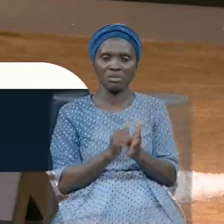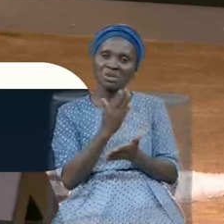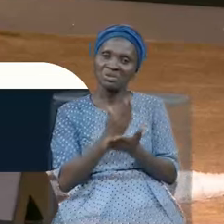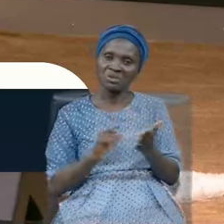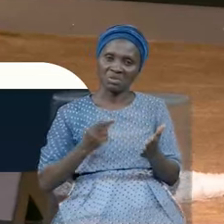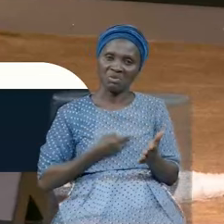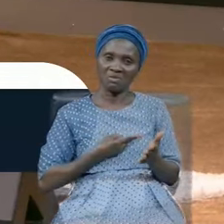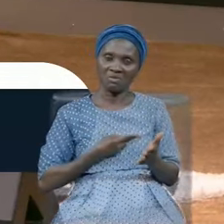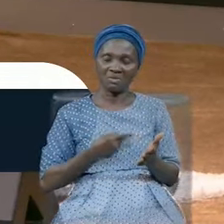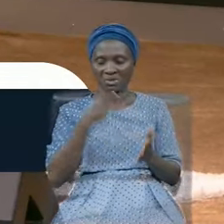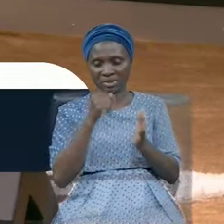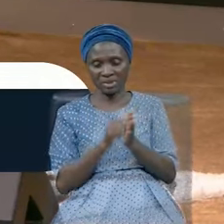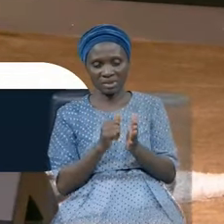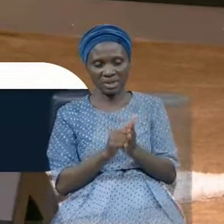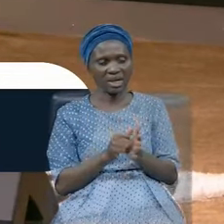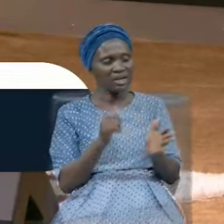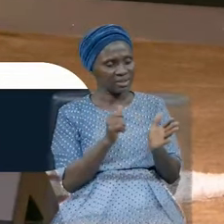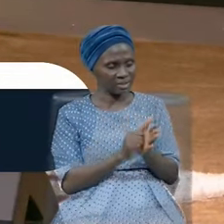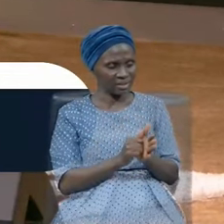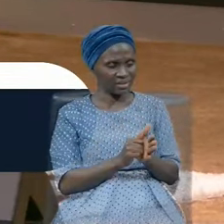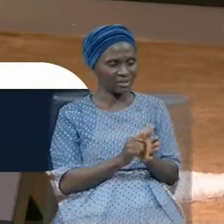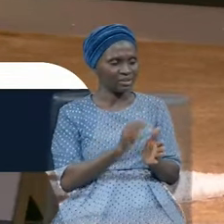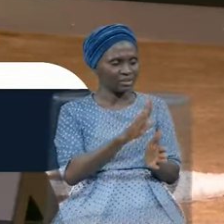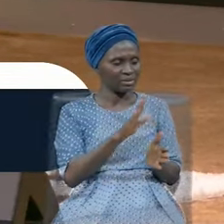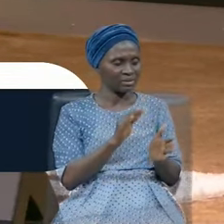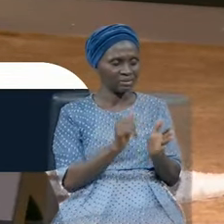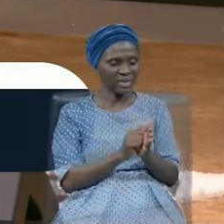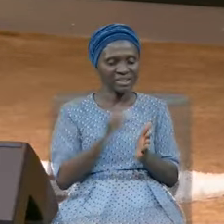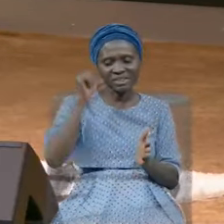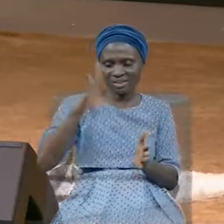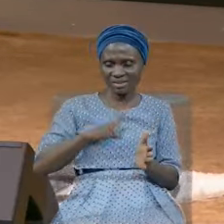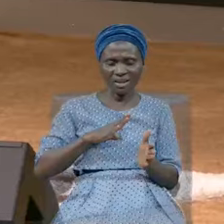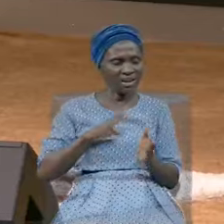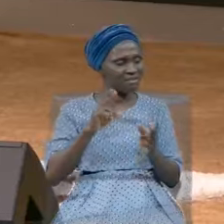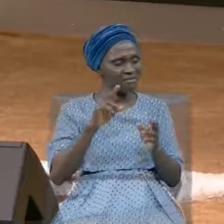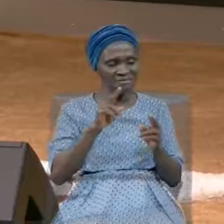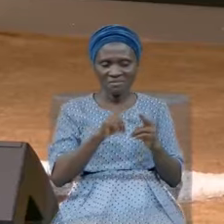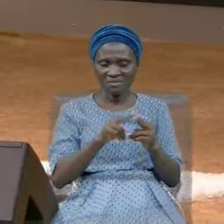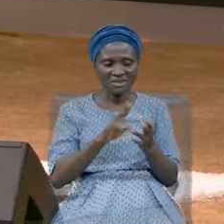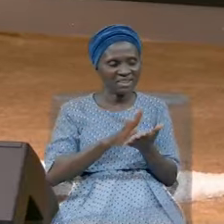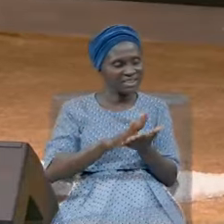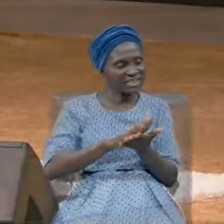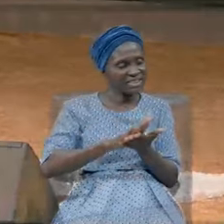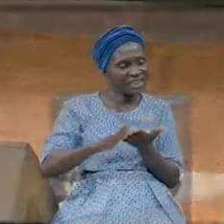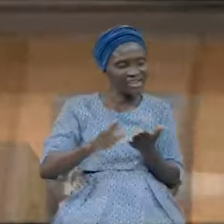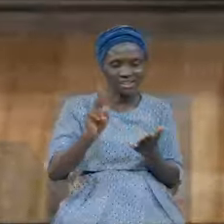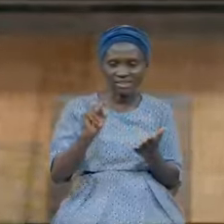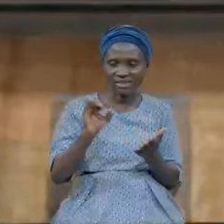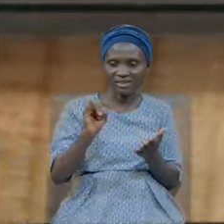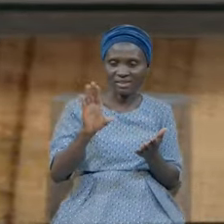ce gentil homme, oui, il est bon. C'est au niveau humain. Ah, cette fille-là, vraiment, cette dame-là, elle